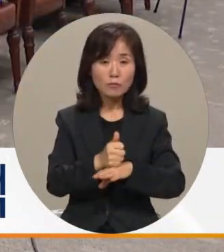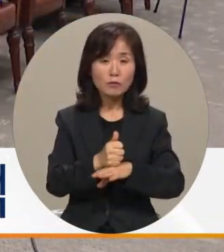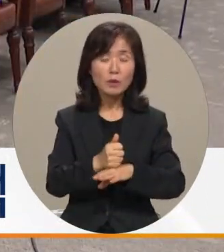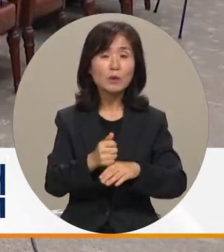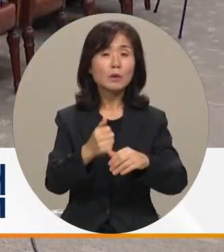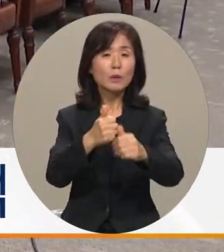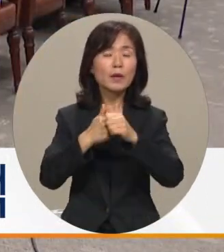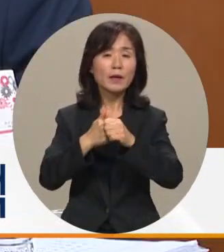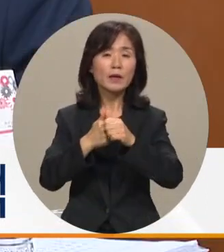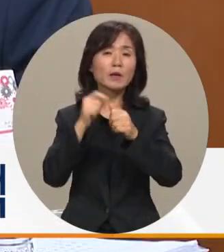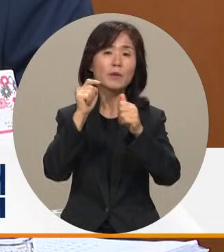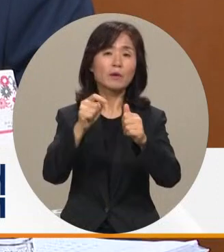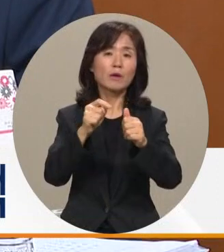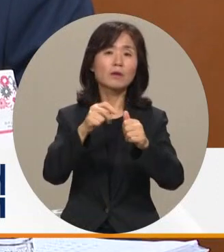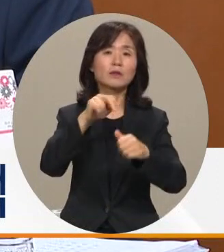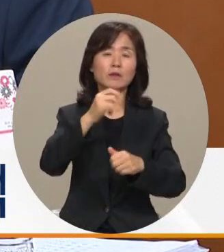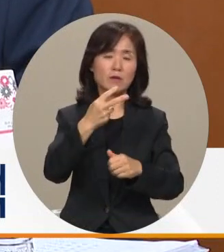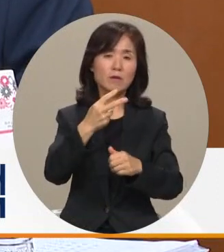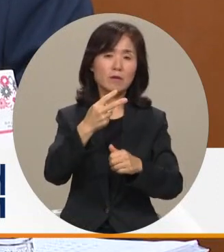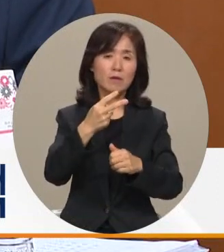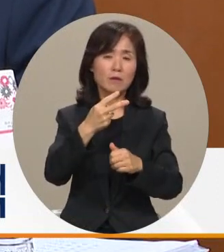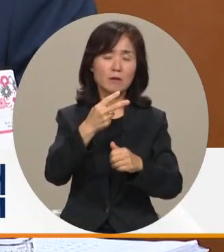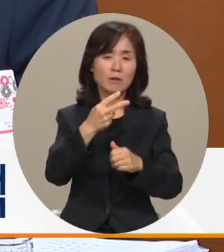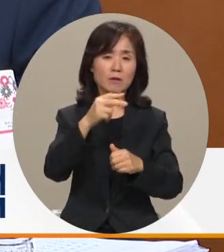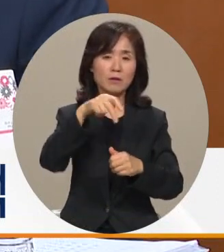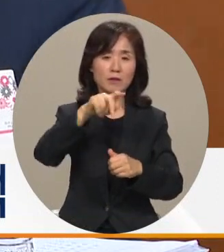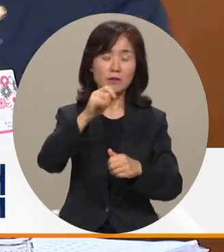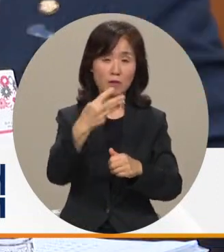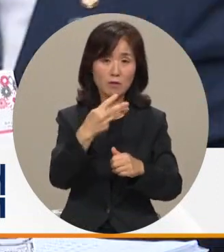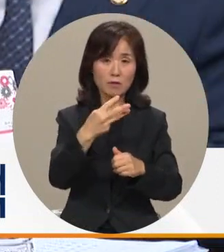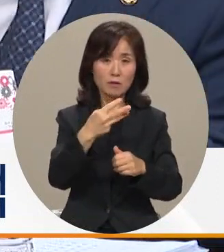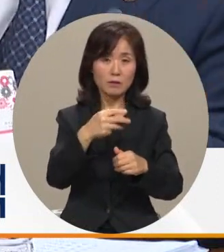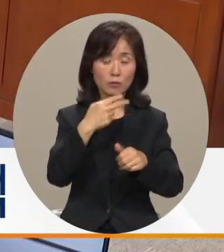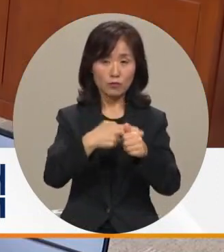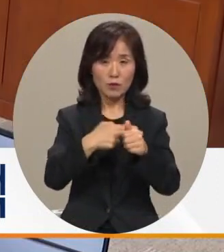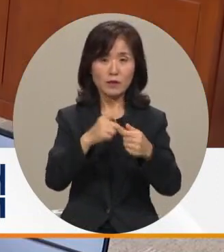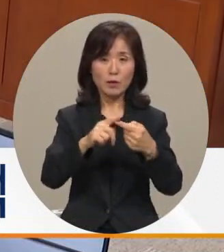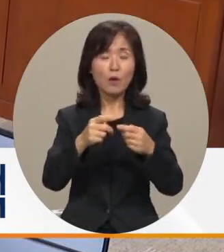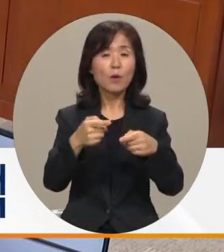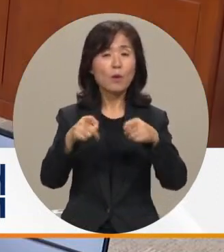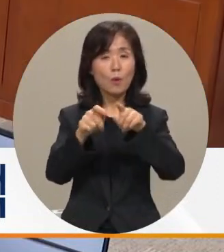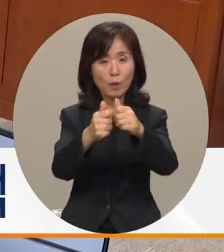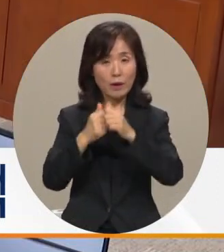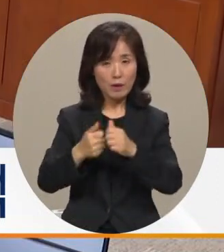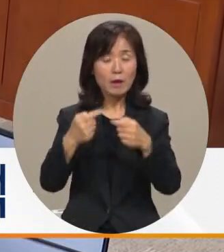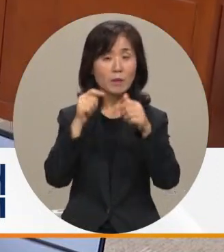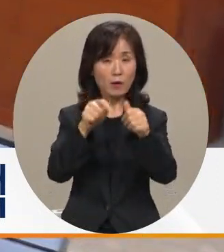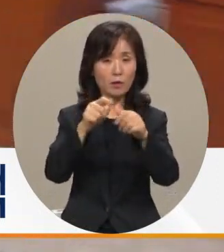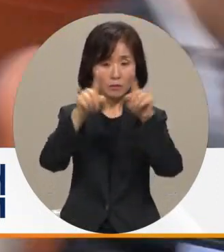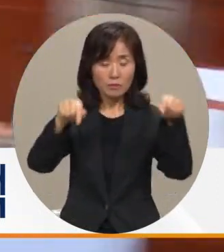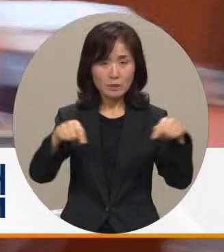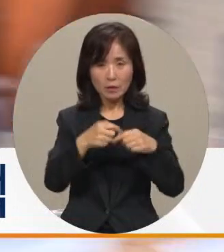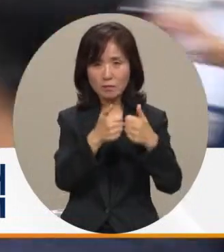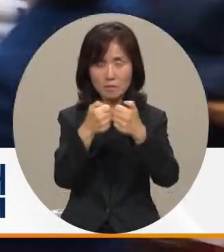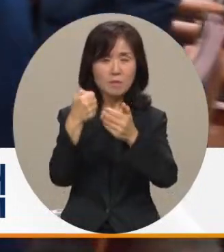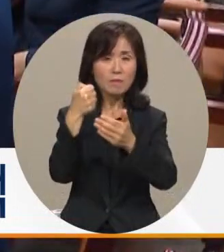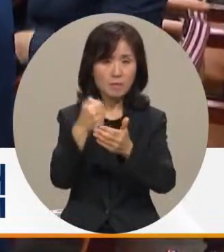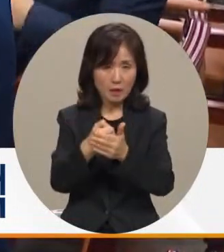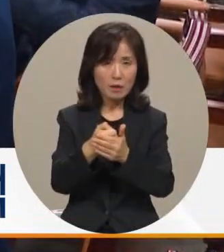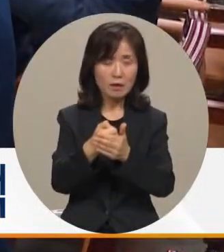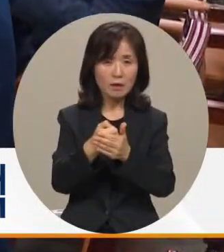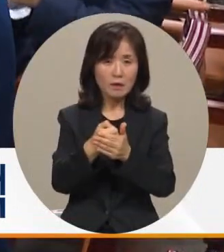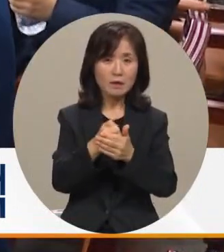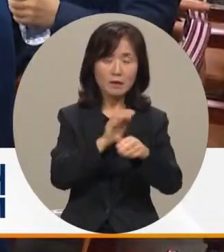발부됐습니다 한편 경기도교육청 부정 체육 의혹과 관련해 이경희 전 경기도교육청 부교육감 등 증인